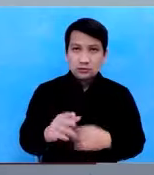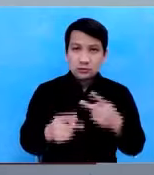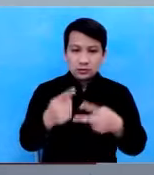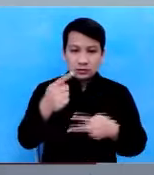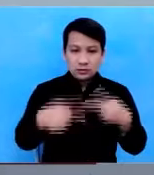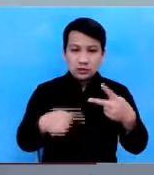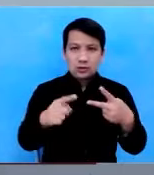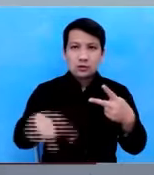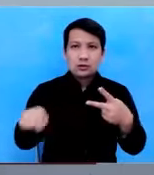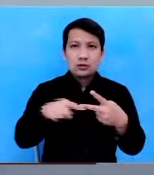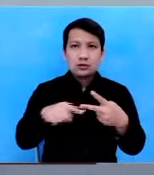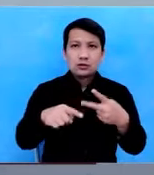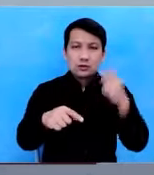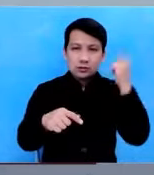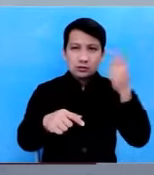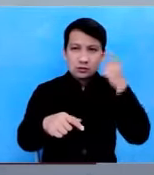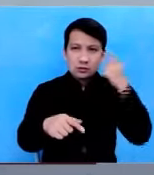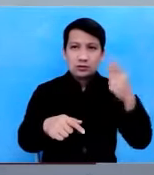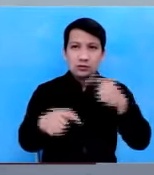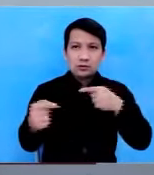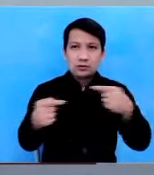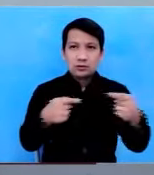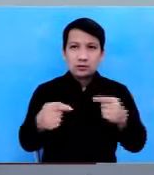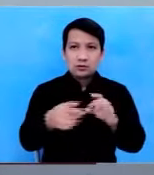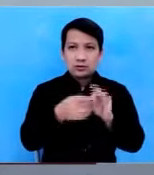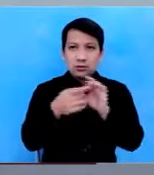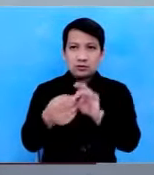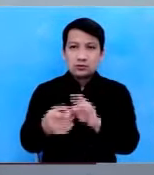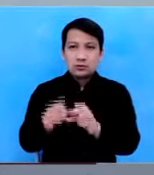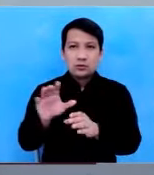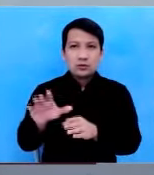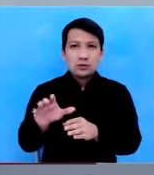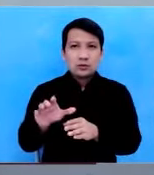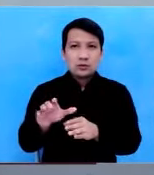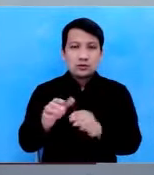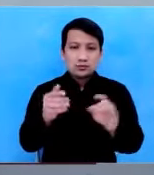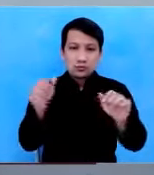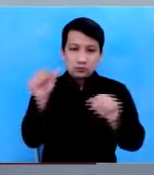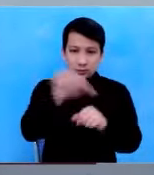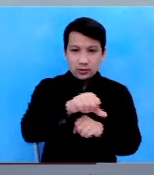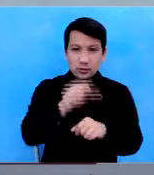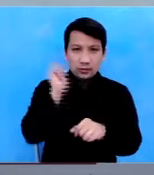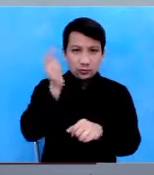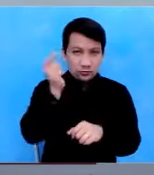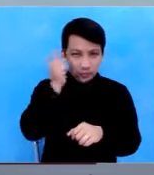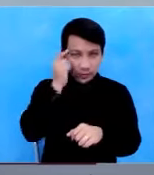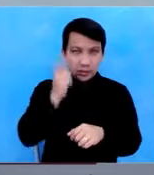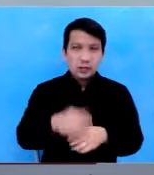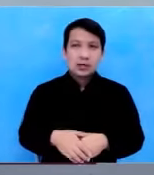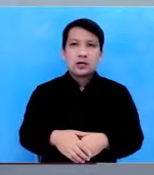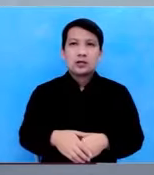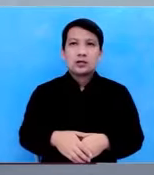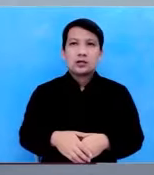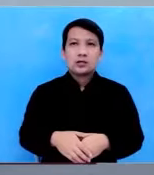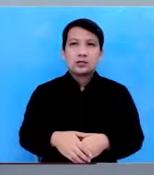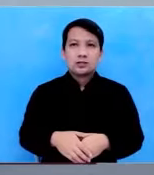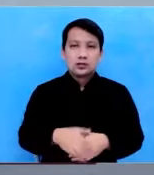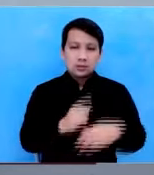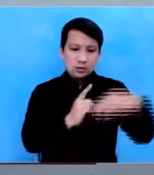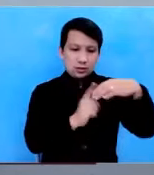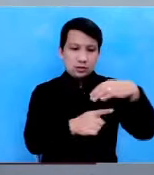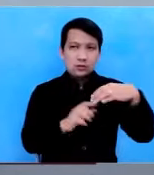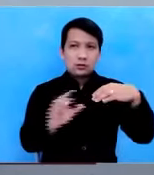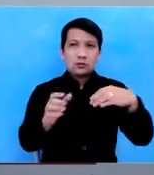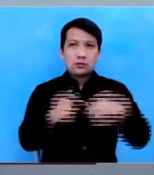ayon kay Marcos, ay actively engaged in subverting the government. Kalaunan ang mga asset ng ABS-CBN, inilipat